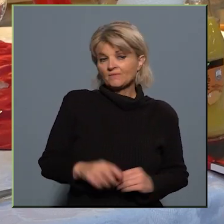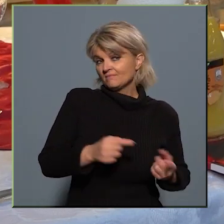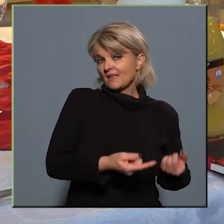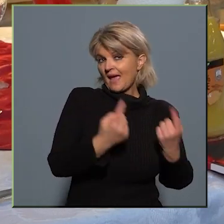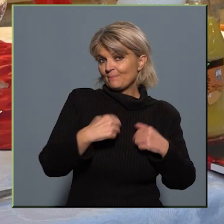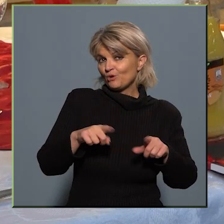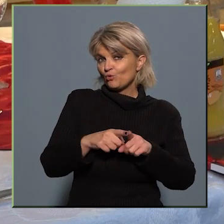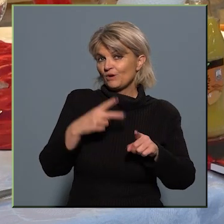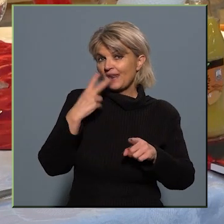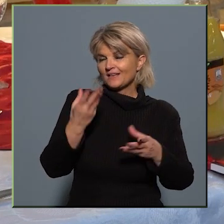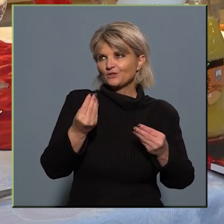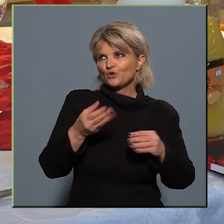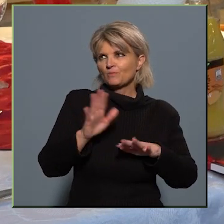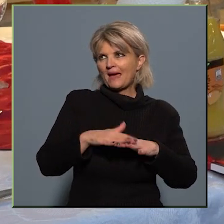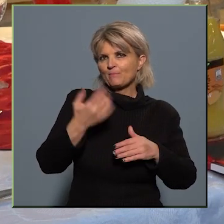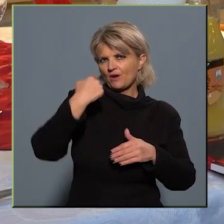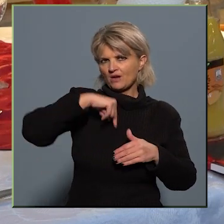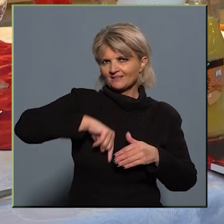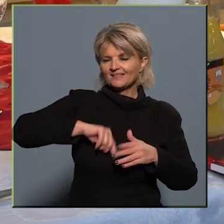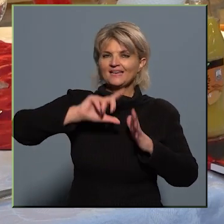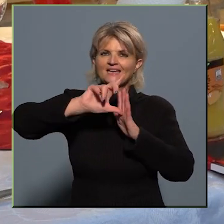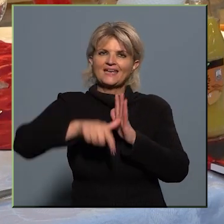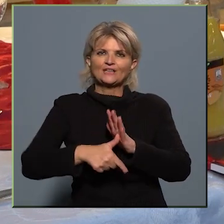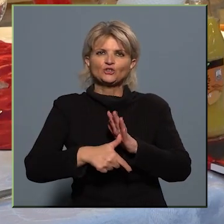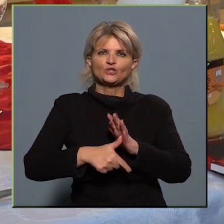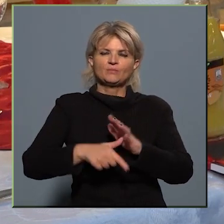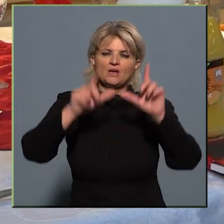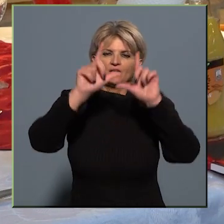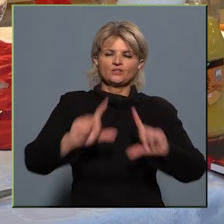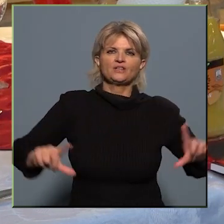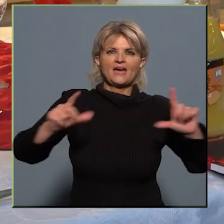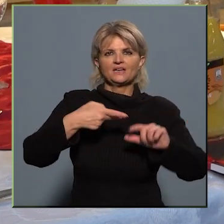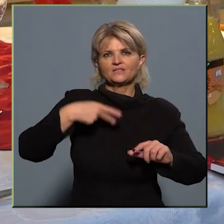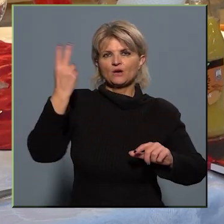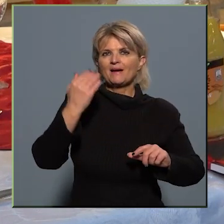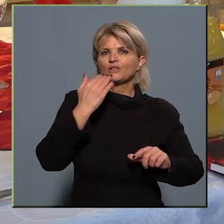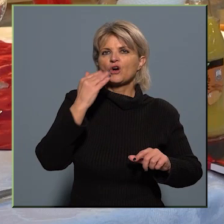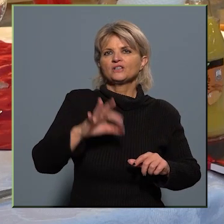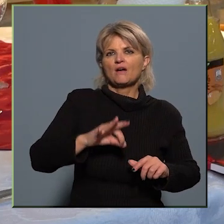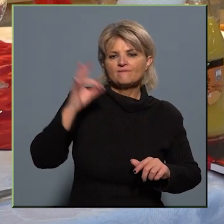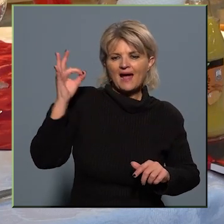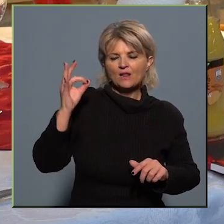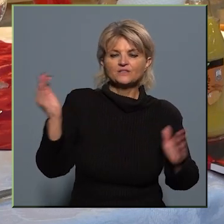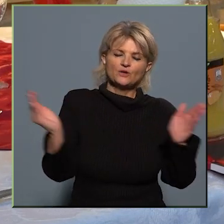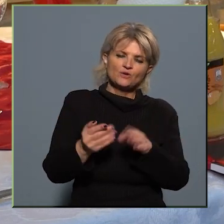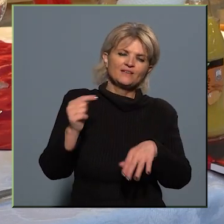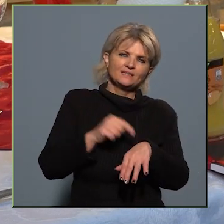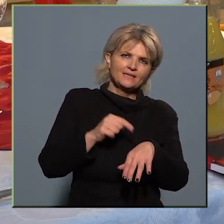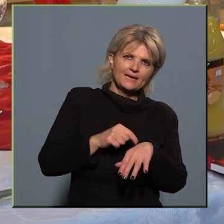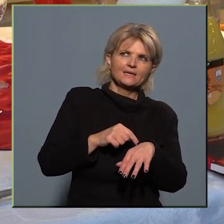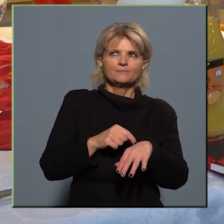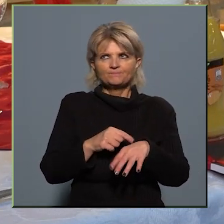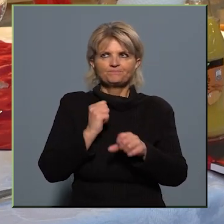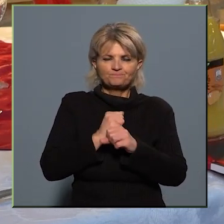úgy látszik sok minden megmaradt, mert aztán később tanári pályát szerettem volna választani, nagyon rövid ideig volt benne részem,